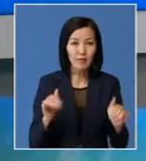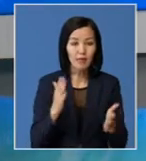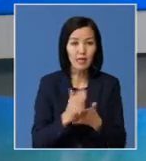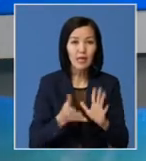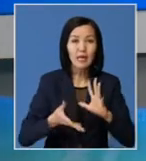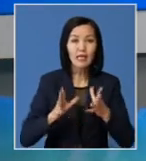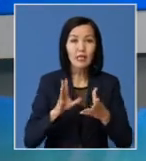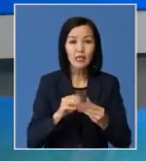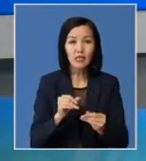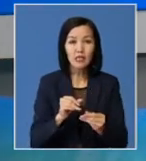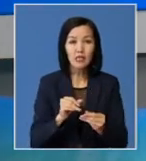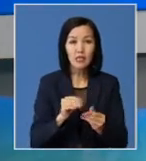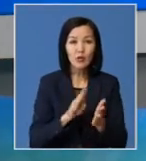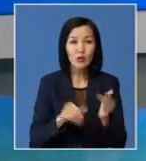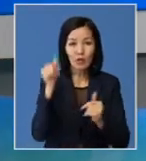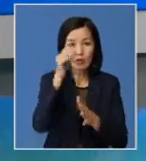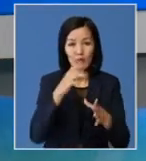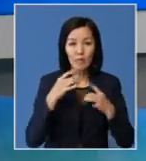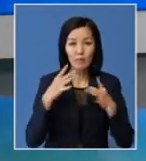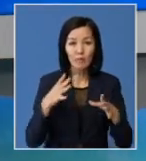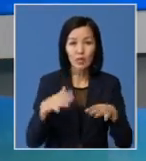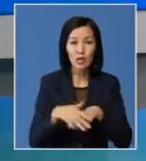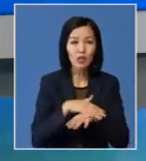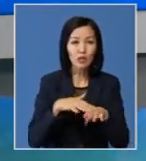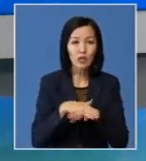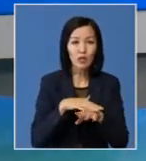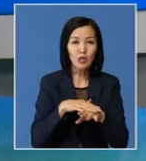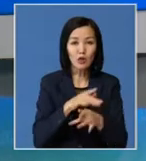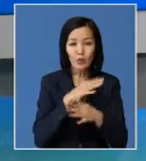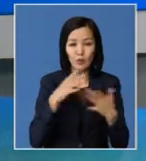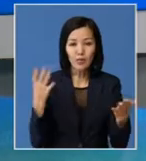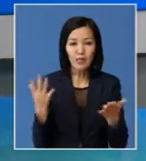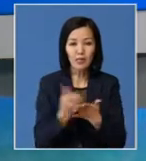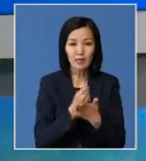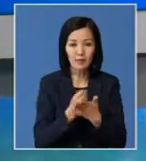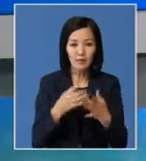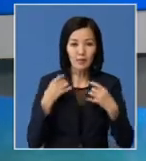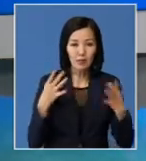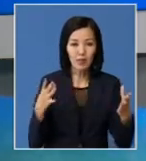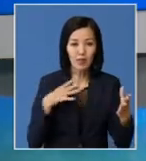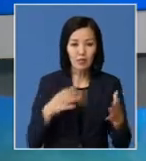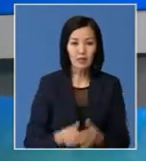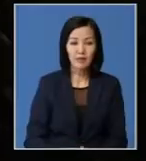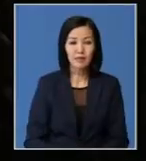өркендеп келеді. Нәтижеде 90 жылдық мерейтойда аудан жұртшылығы толағай табыстармен қарсы алды.